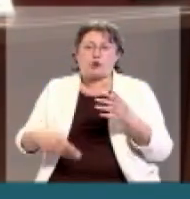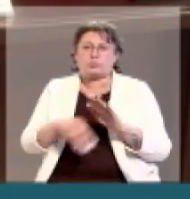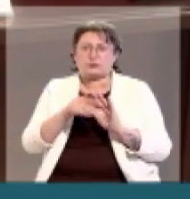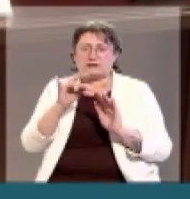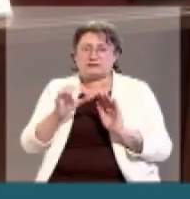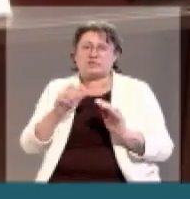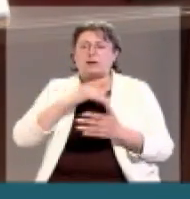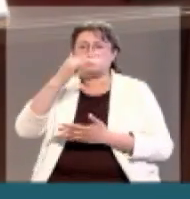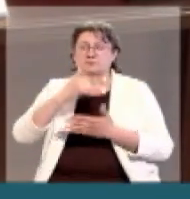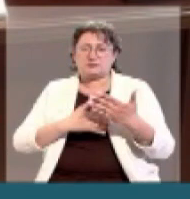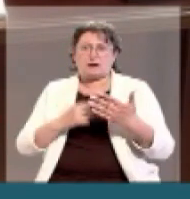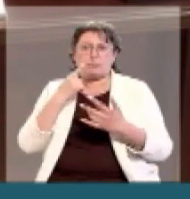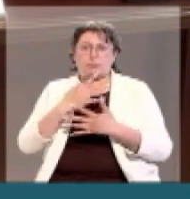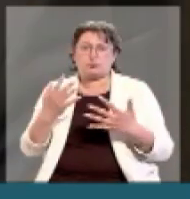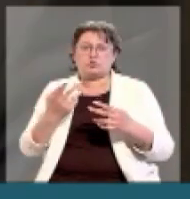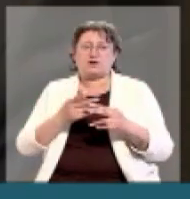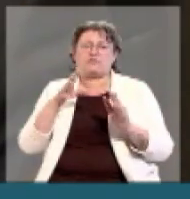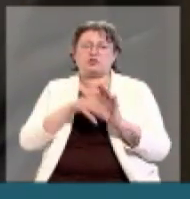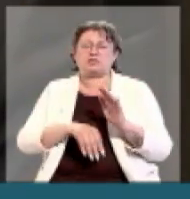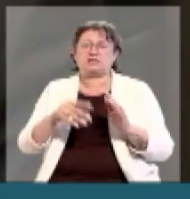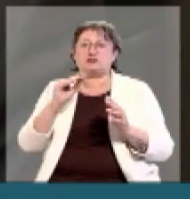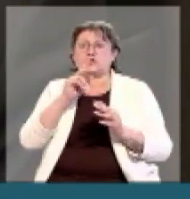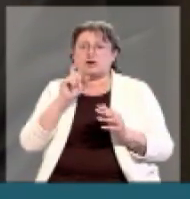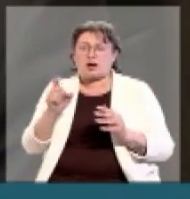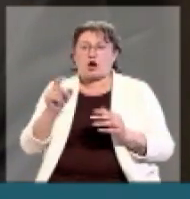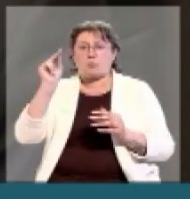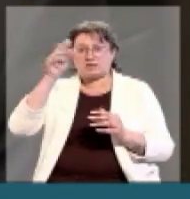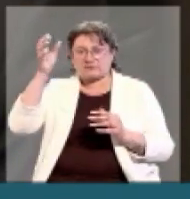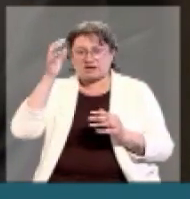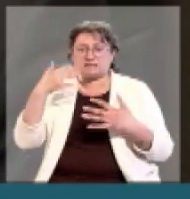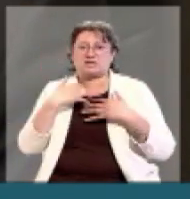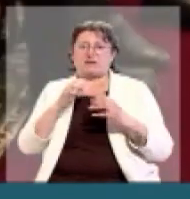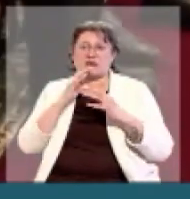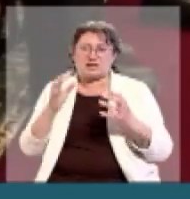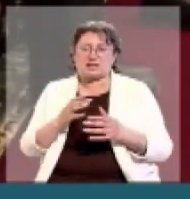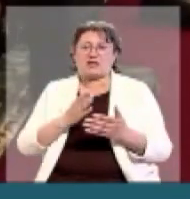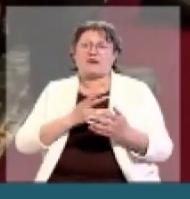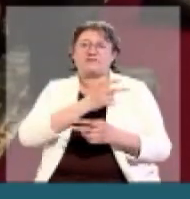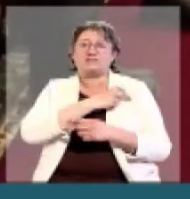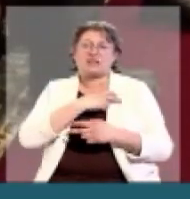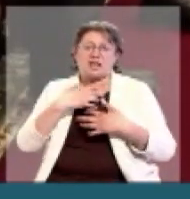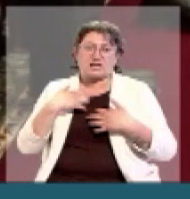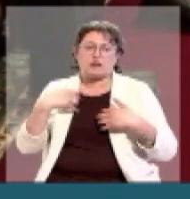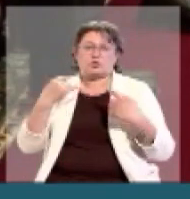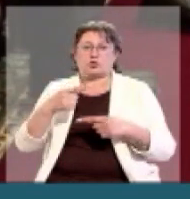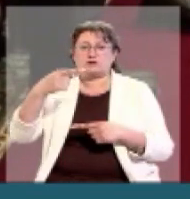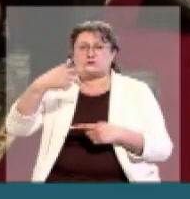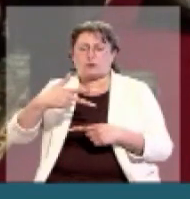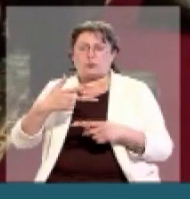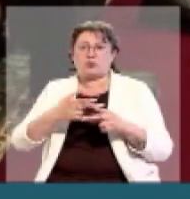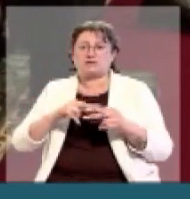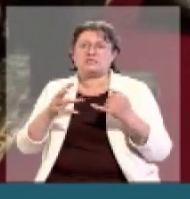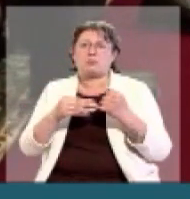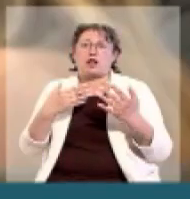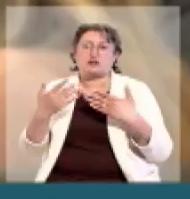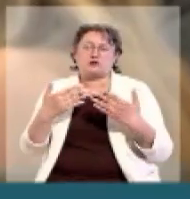список сфер, наиболее подверженных коррупционным рискам, вошли сферы ЖКХ, образования, здравоохранения, ветеринарии и другие. Тройка лидеров – сфера